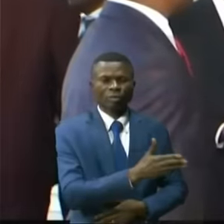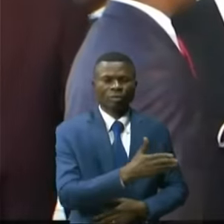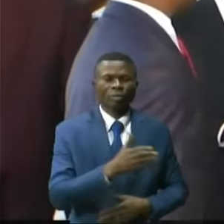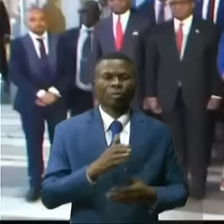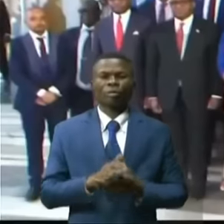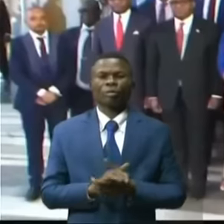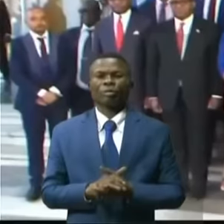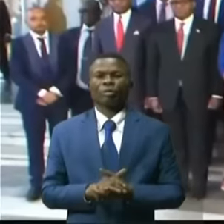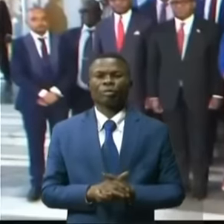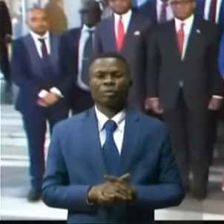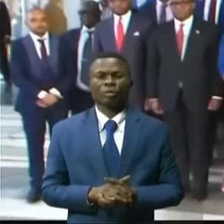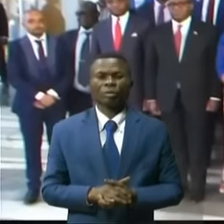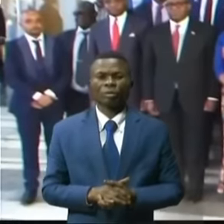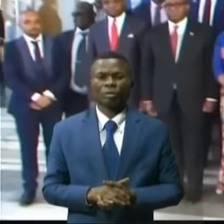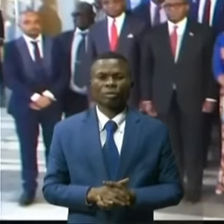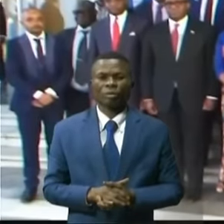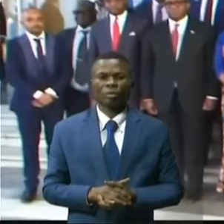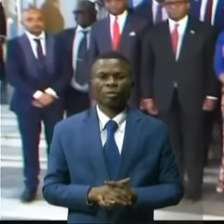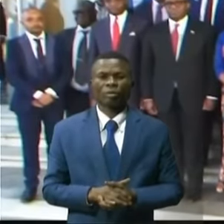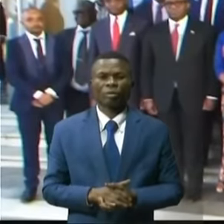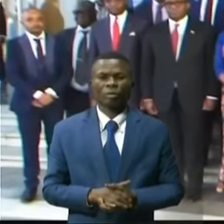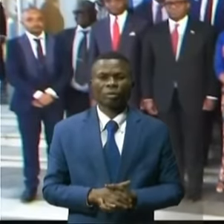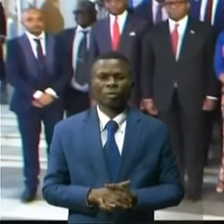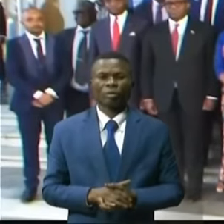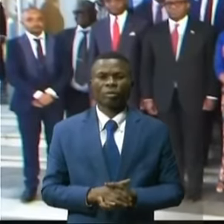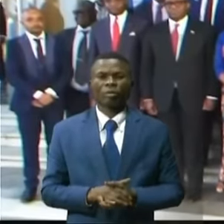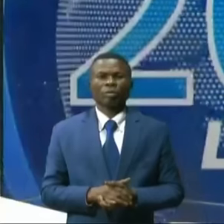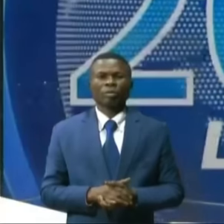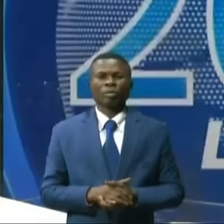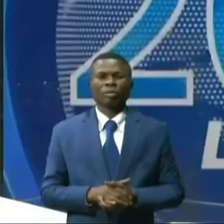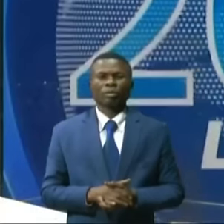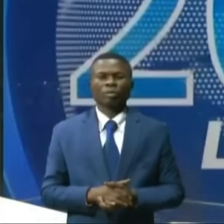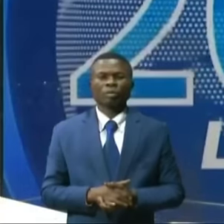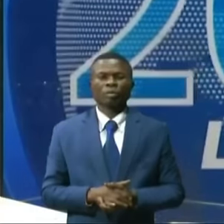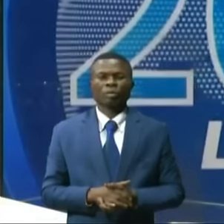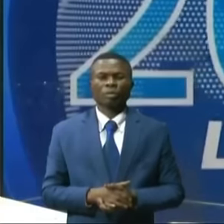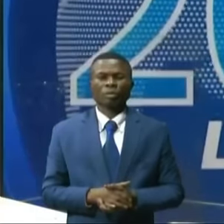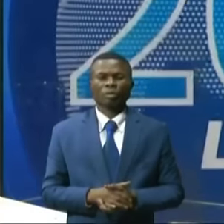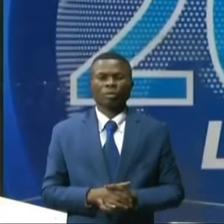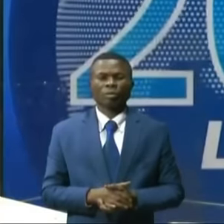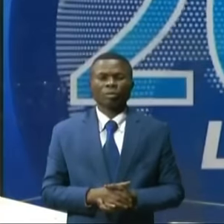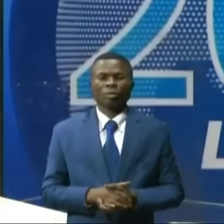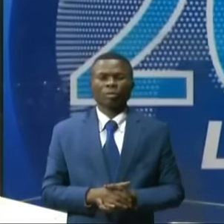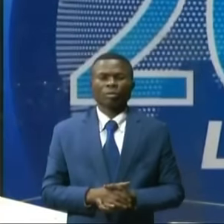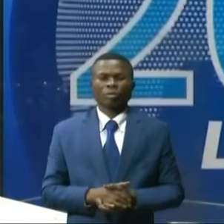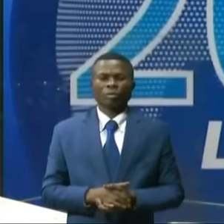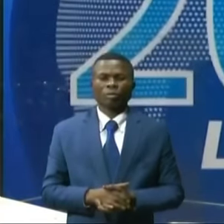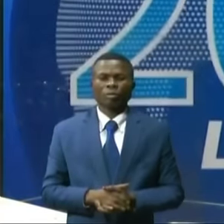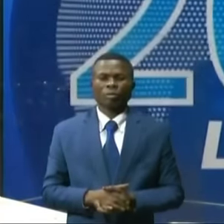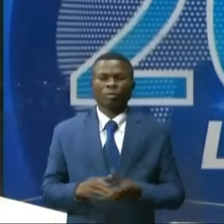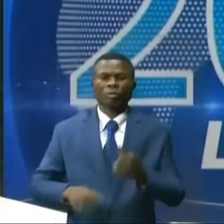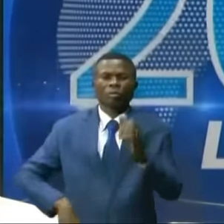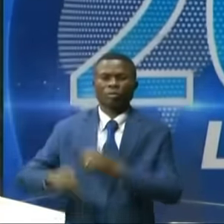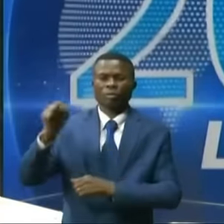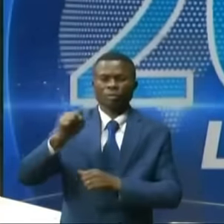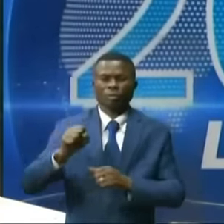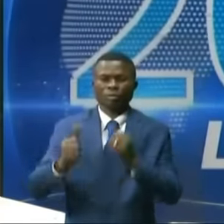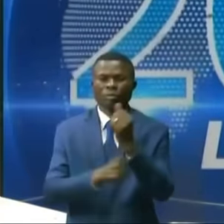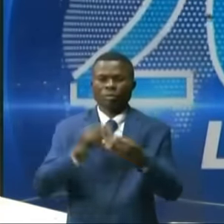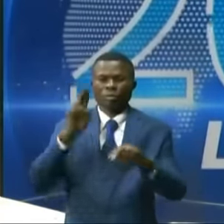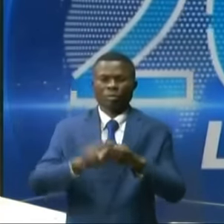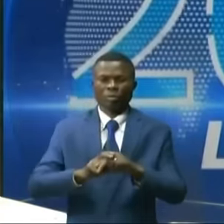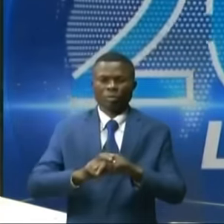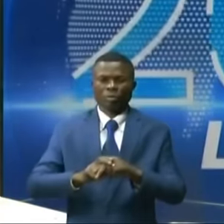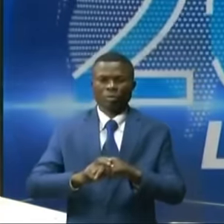solutions à court moyen et long terme mise en demeure aux occupants du site kinmalebo dans la